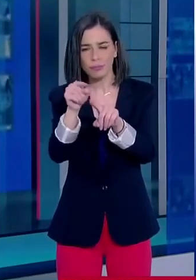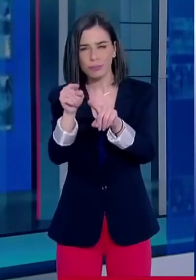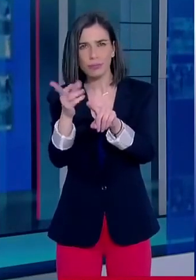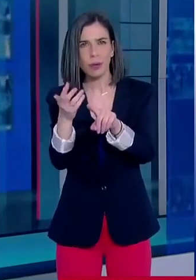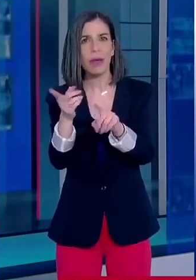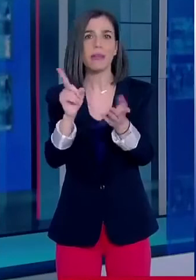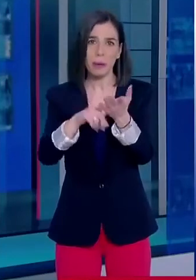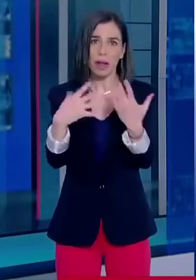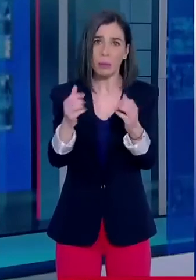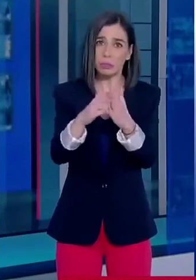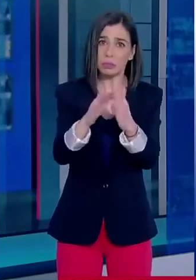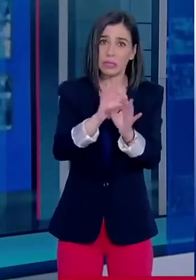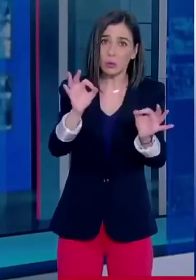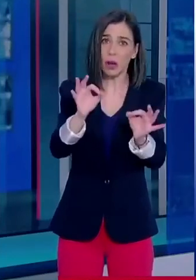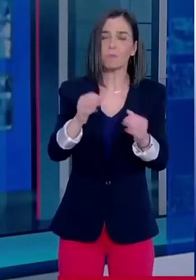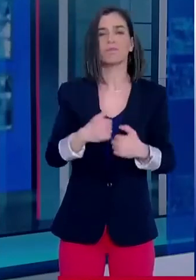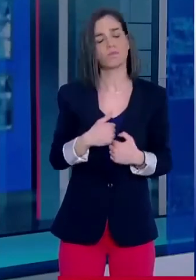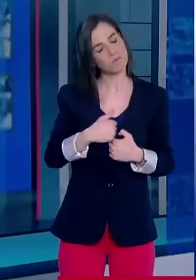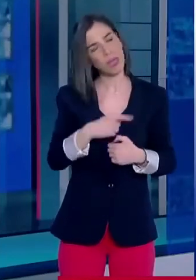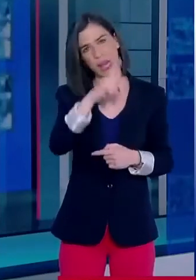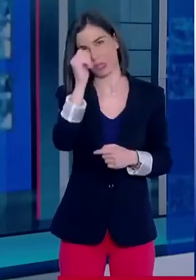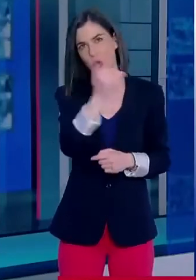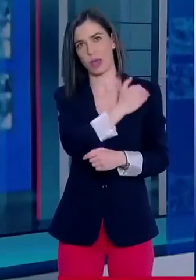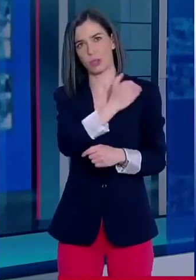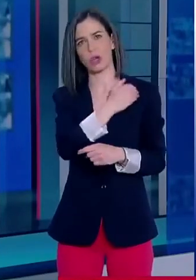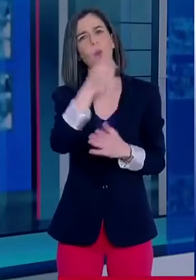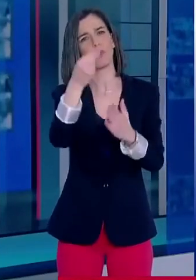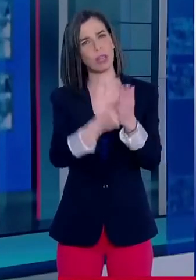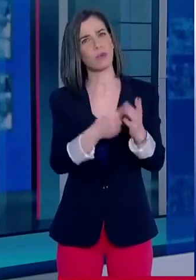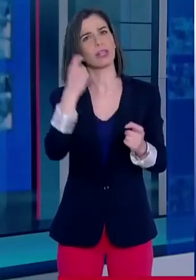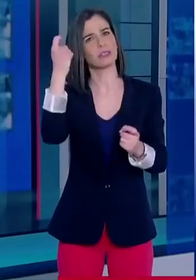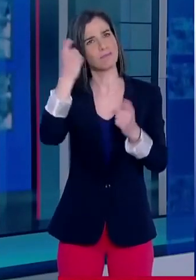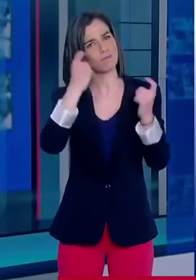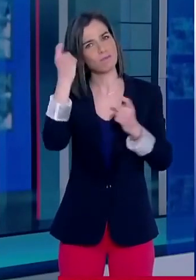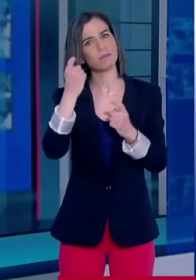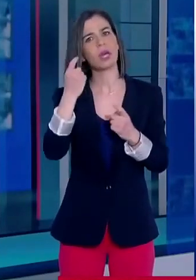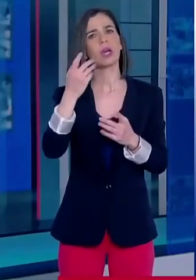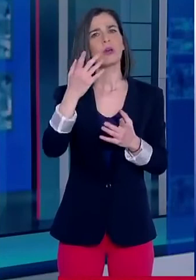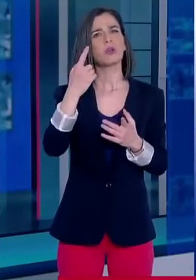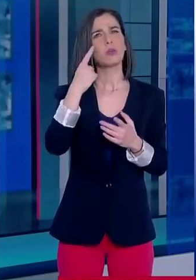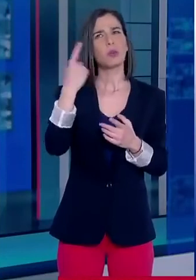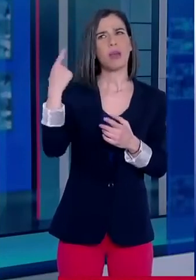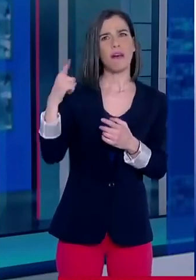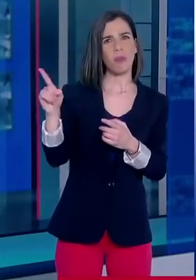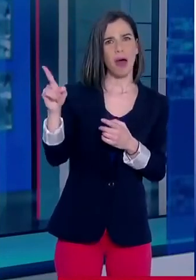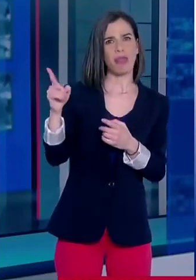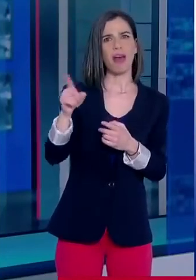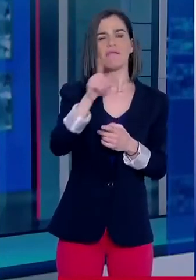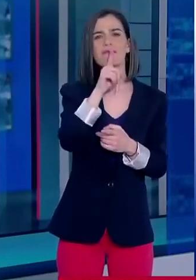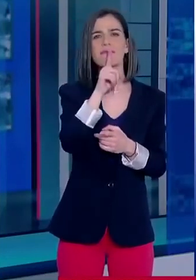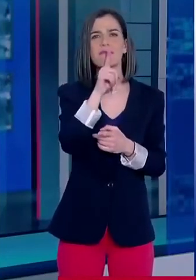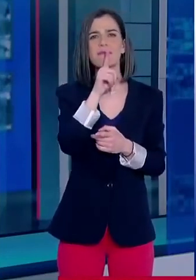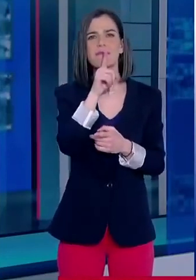Δύσκολη ερώτηση. Το έχω σκεφτεί πάρα πολύ. Σας είχα μιλήσει μάλιστα και μια φορά πριν περίπου νομίζω μια εβδομάδα είχα μιλήσει για αυτή τη